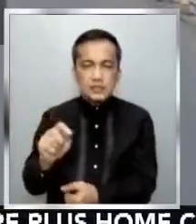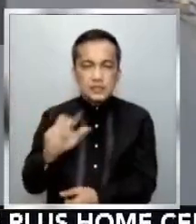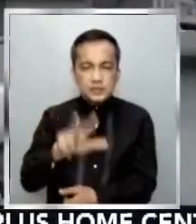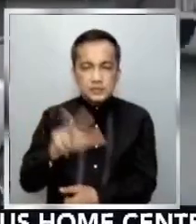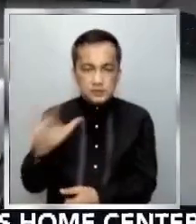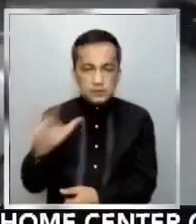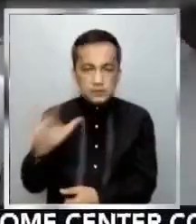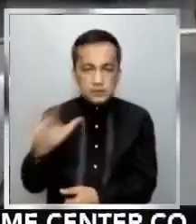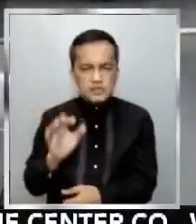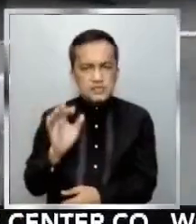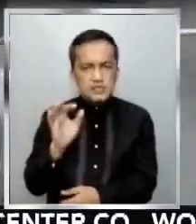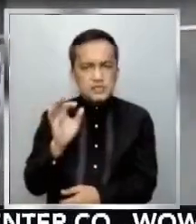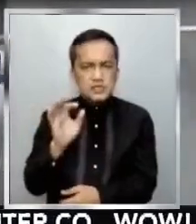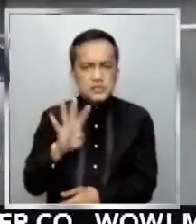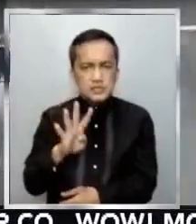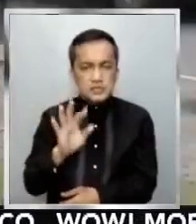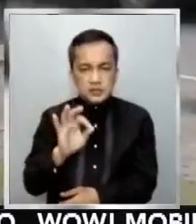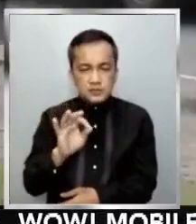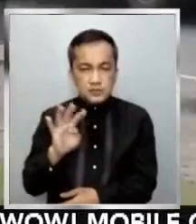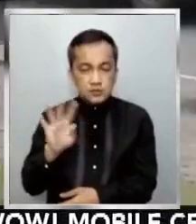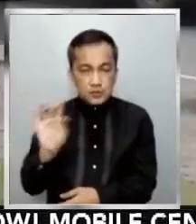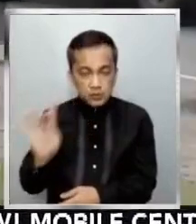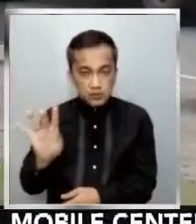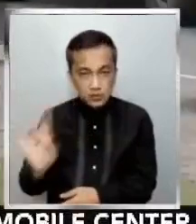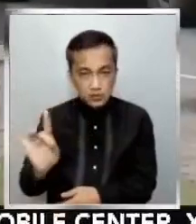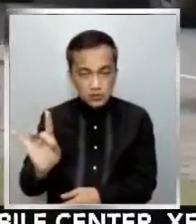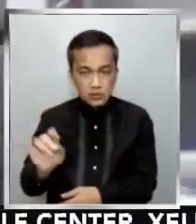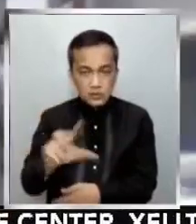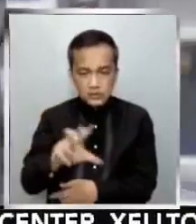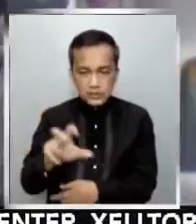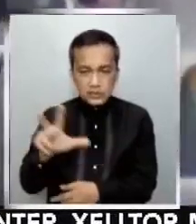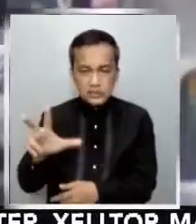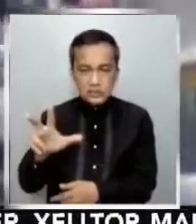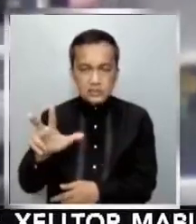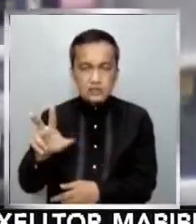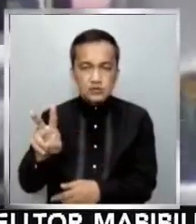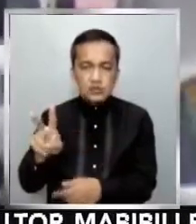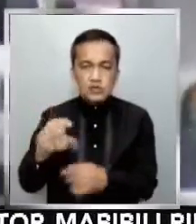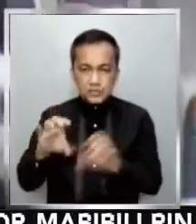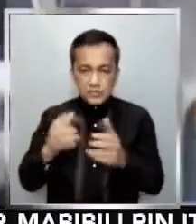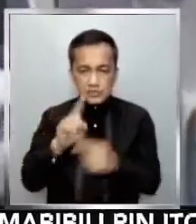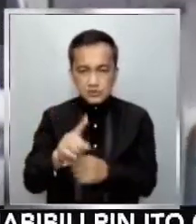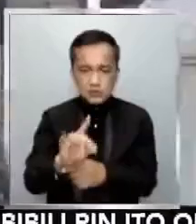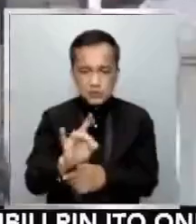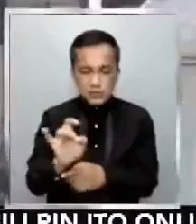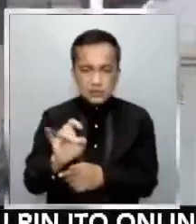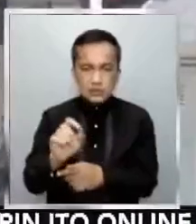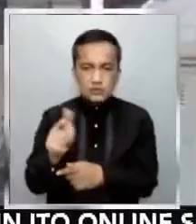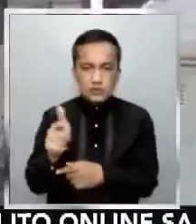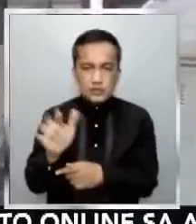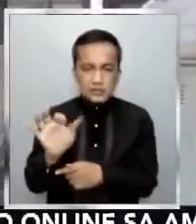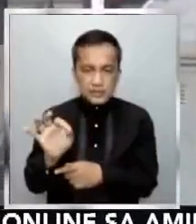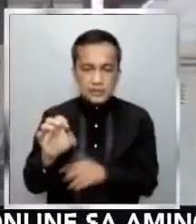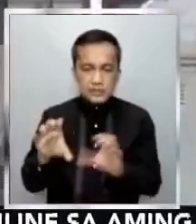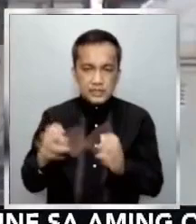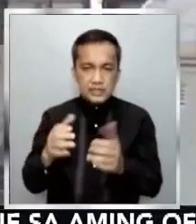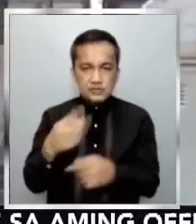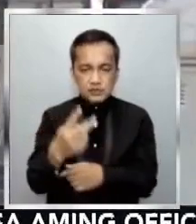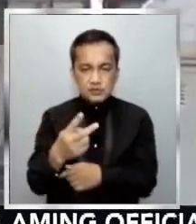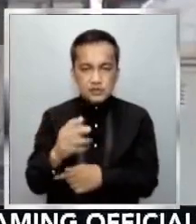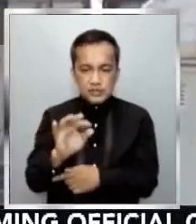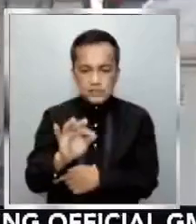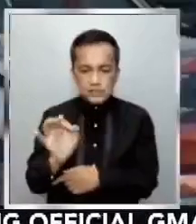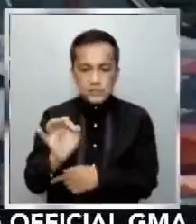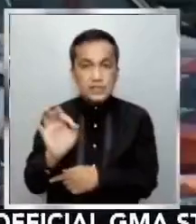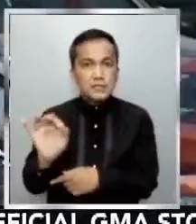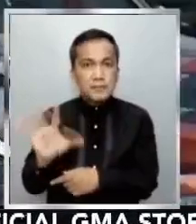piso. Magiging 332 sa Class 1 vehicles, 829 sa Class 2, at 995 sa